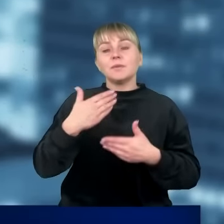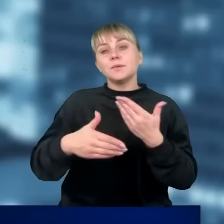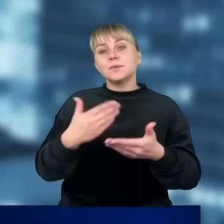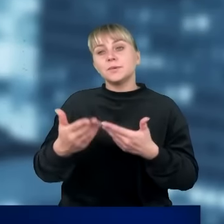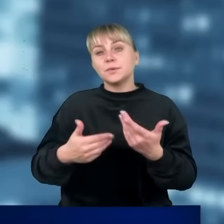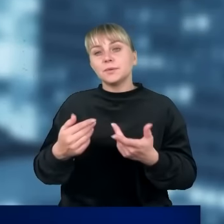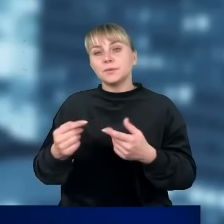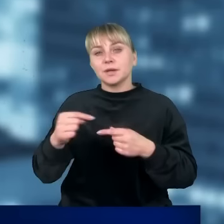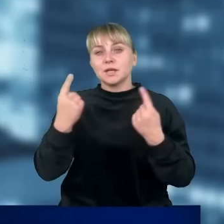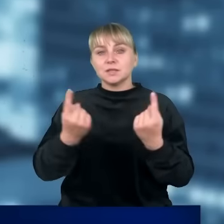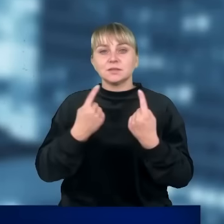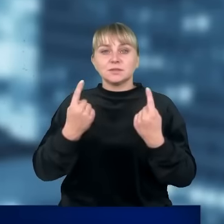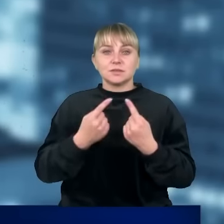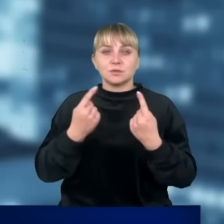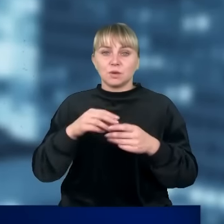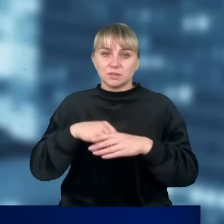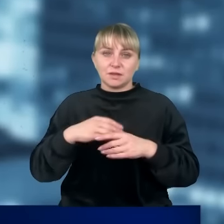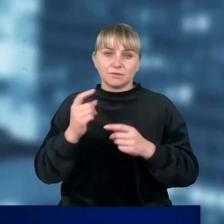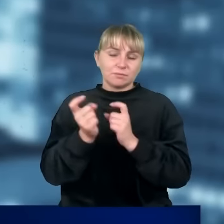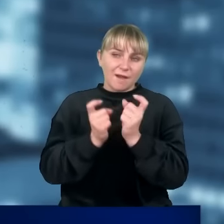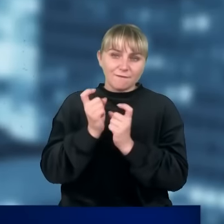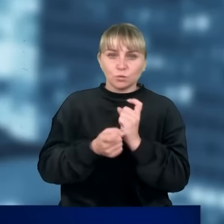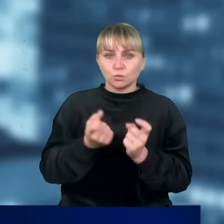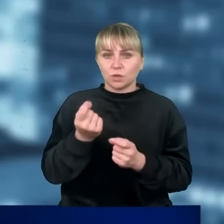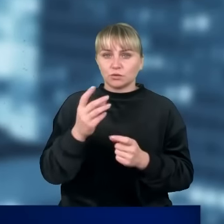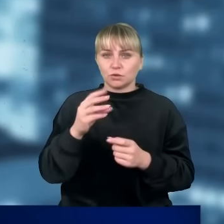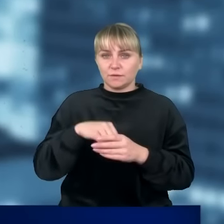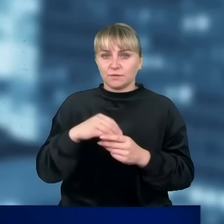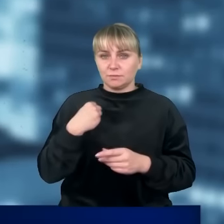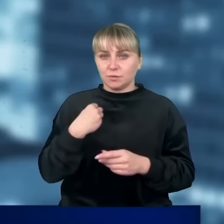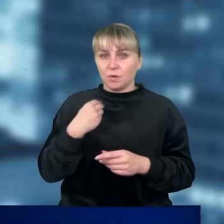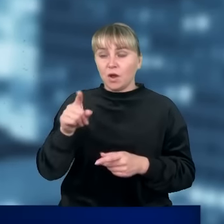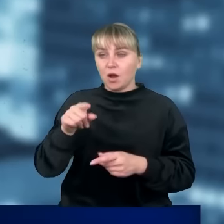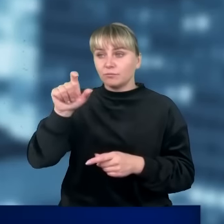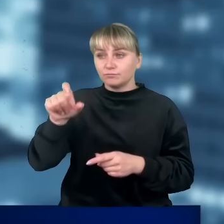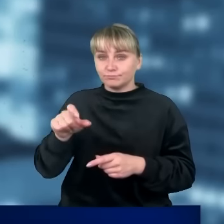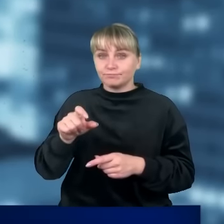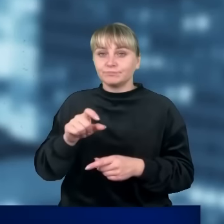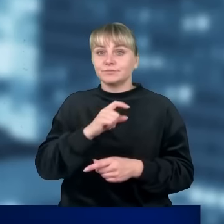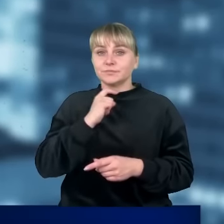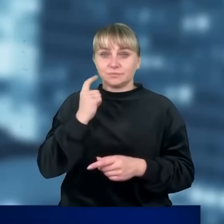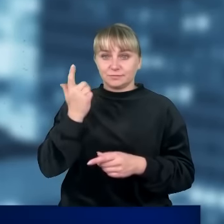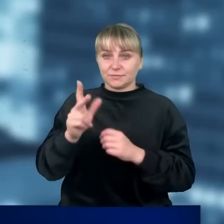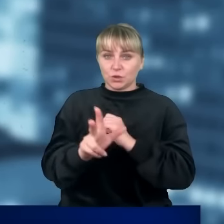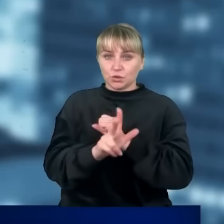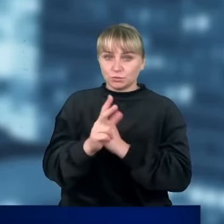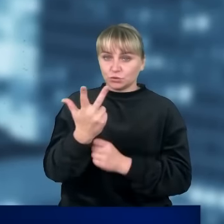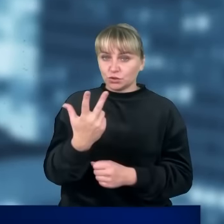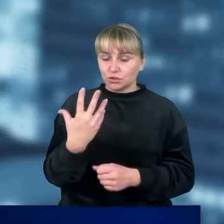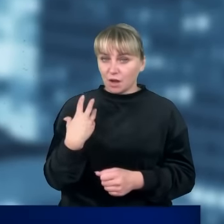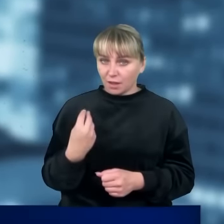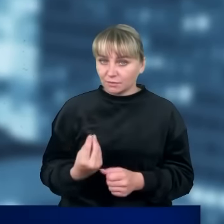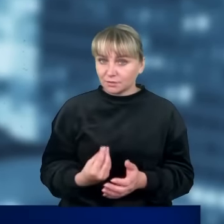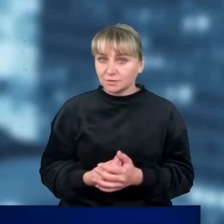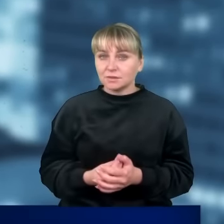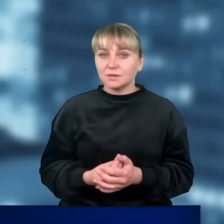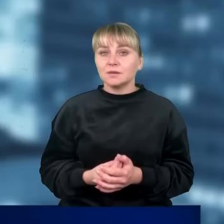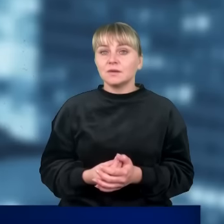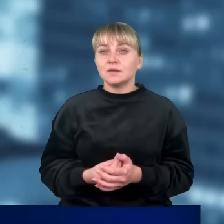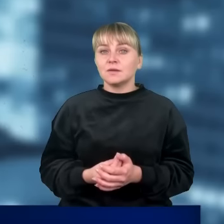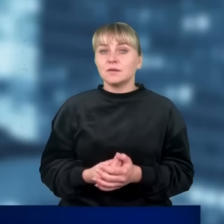przepychanki, szarpaniny, awantury. I tego 83-letniego mężczyznę oni na